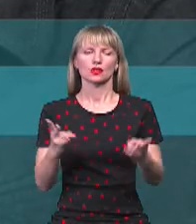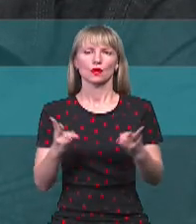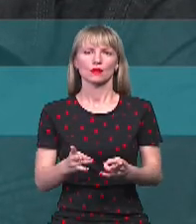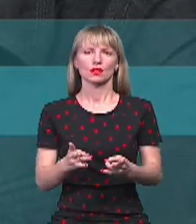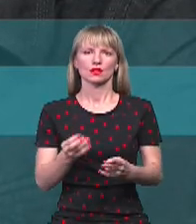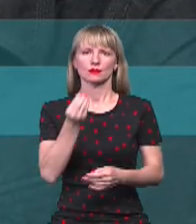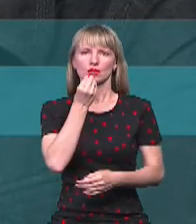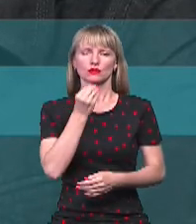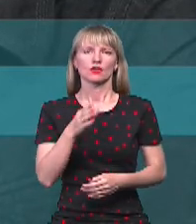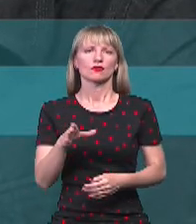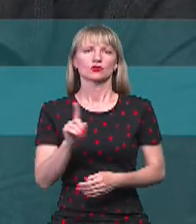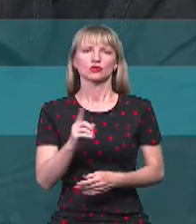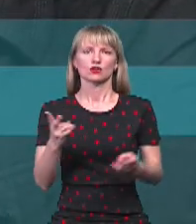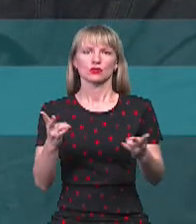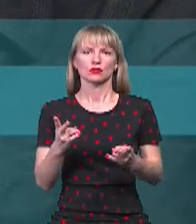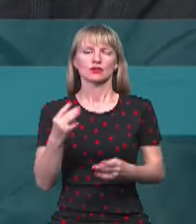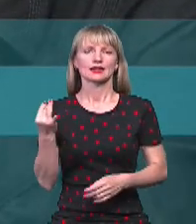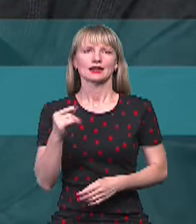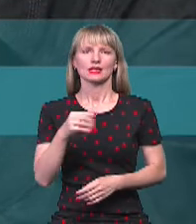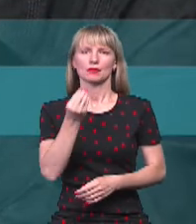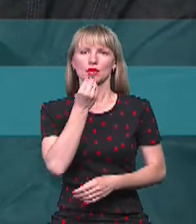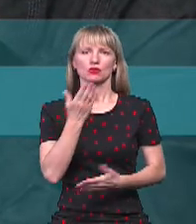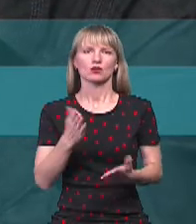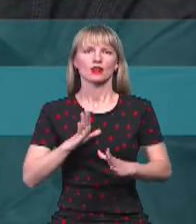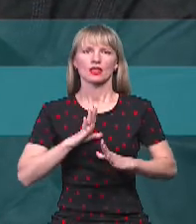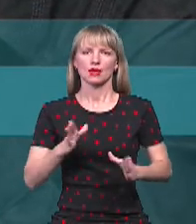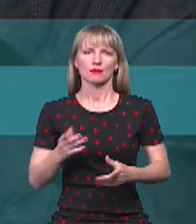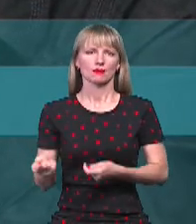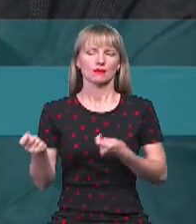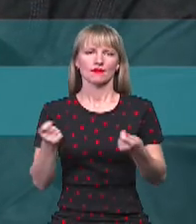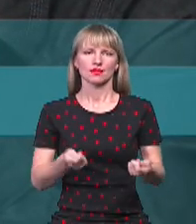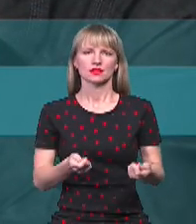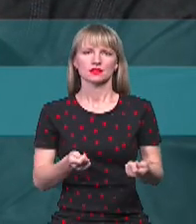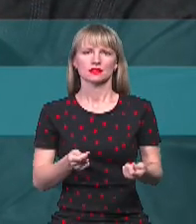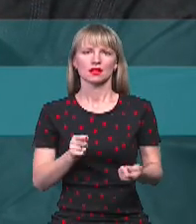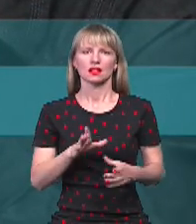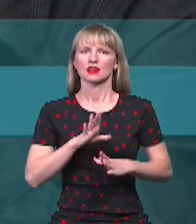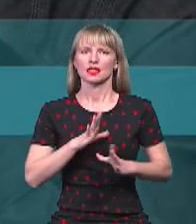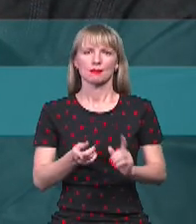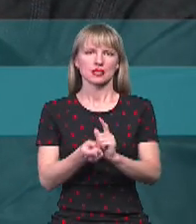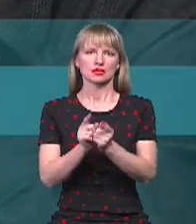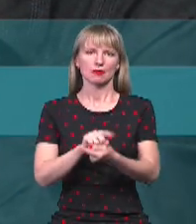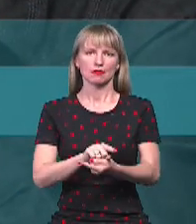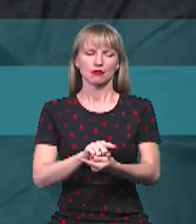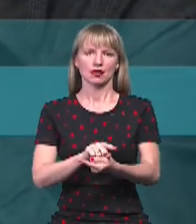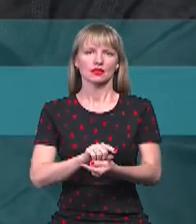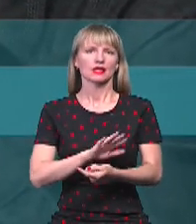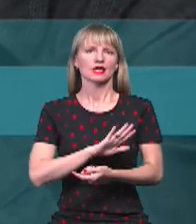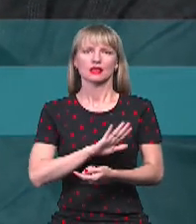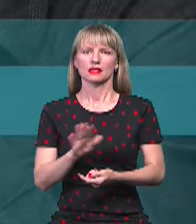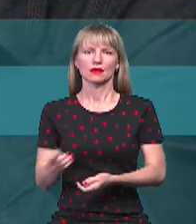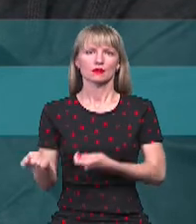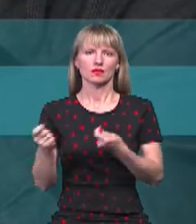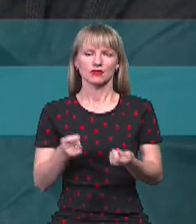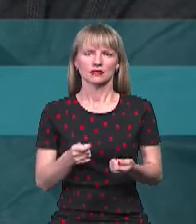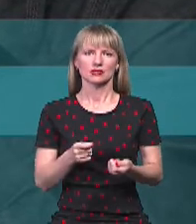веществ. И что самое интересное, те продукты, которые не были поставлены, в принципе, они и не были заменены ни поставщиком,